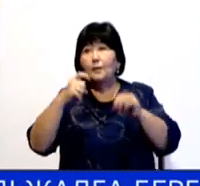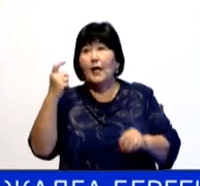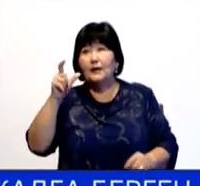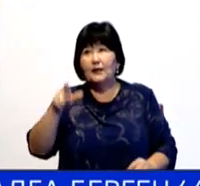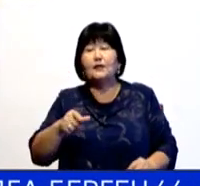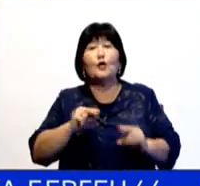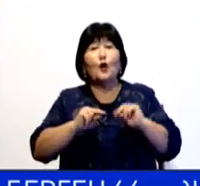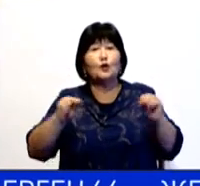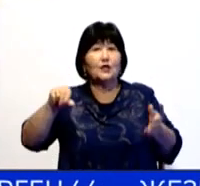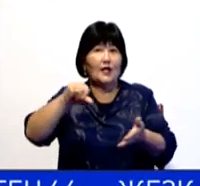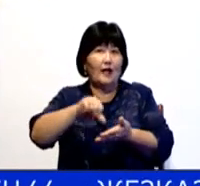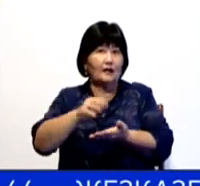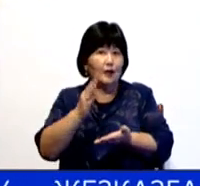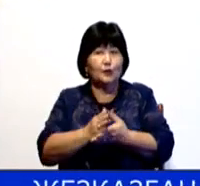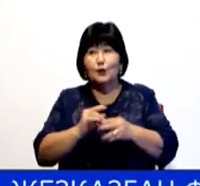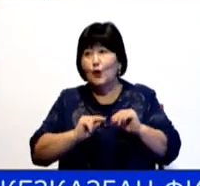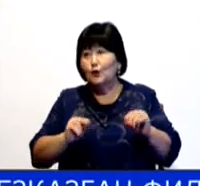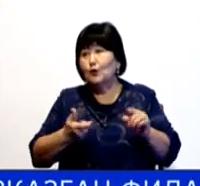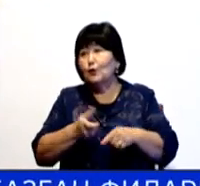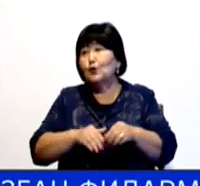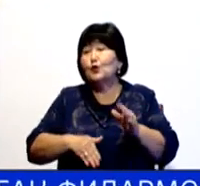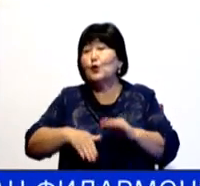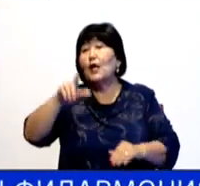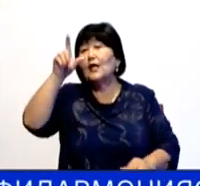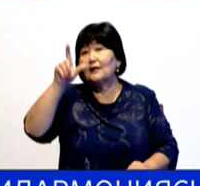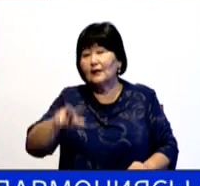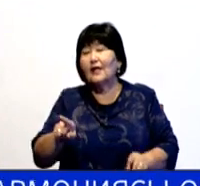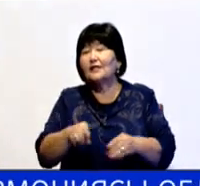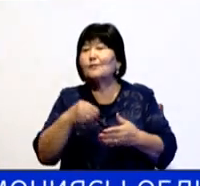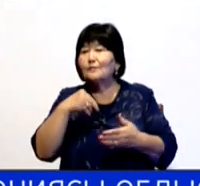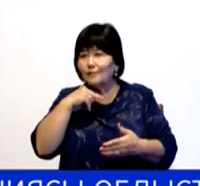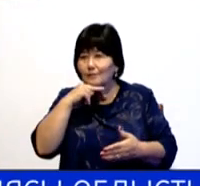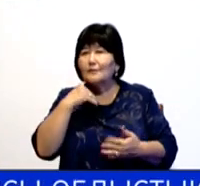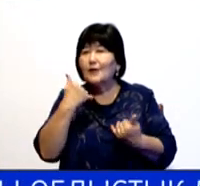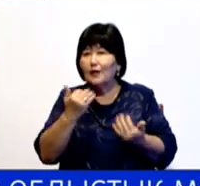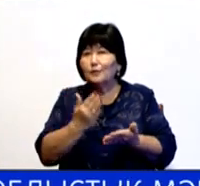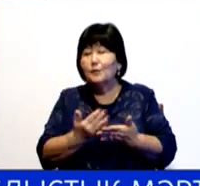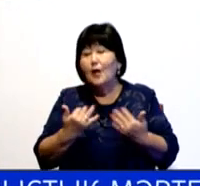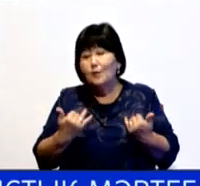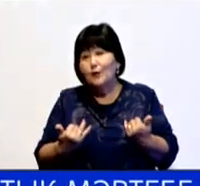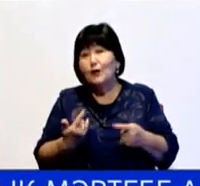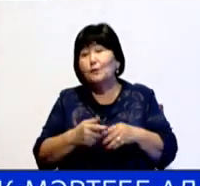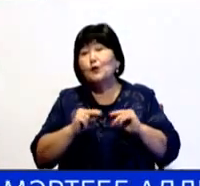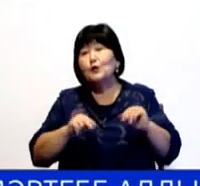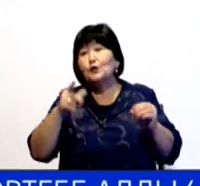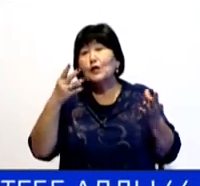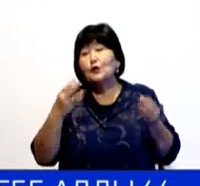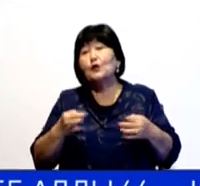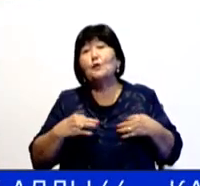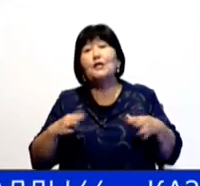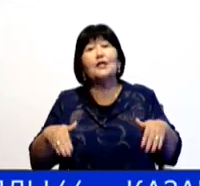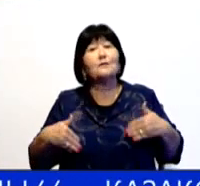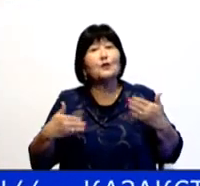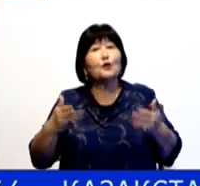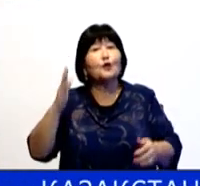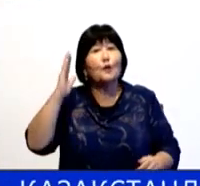алдынан өтетіндіктен ұстазды өте жоғарғы тұлға деп дәріптейміз. Мына бүгінгі ұстаздар күні мерекелеріңіз құтты